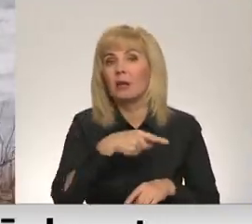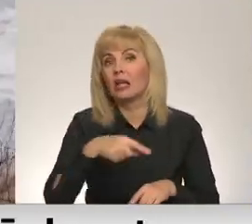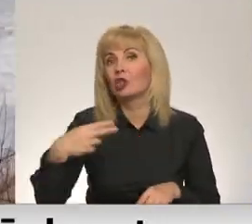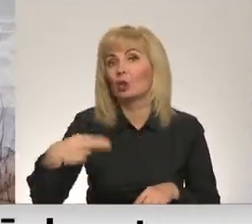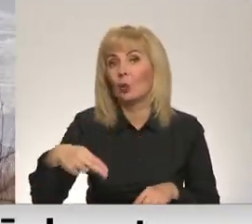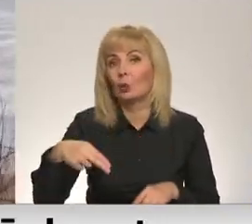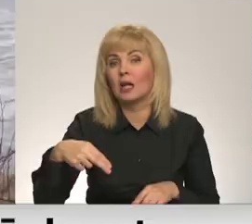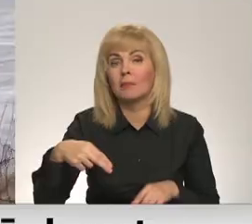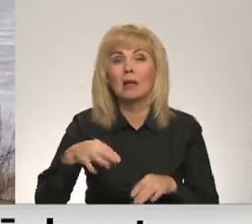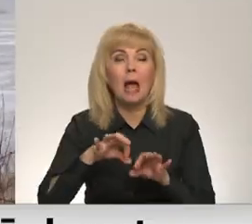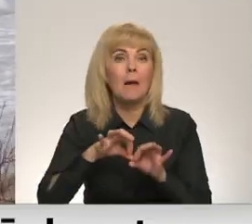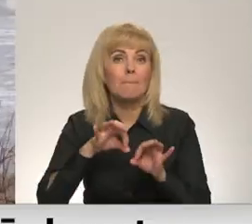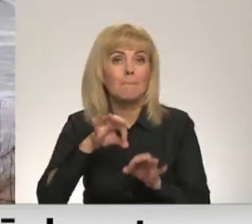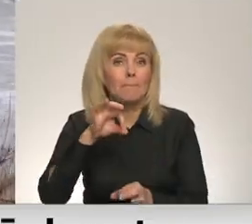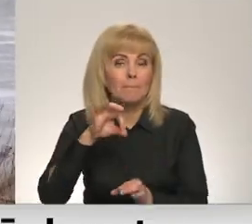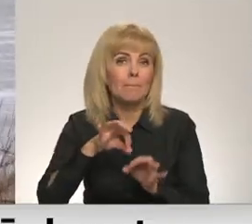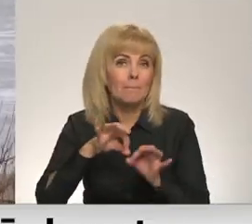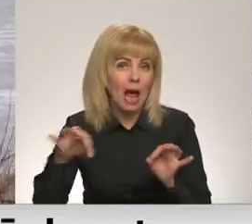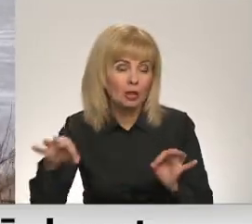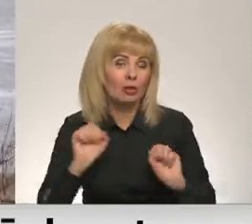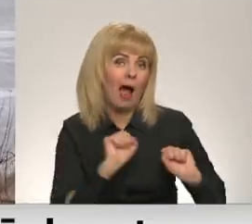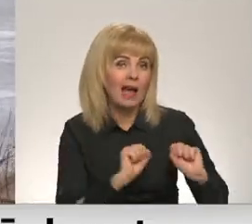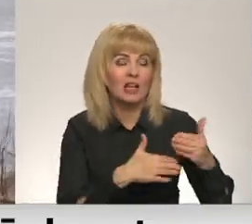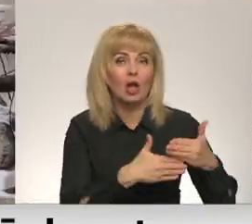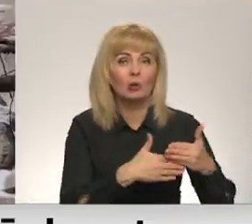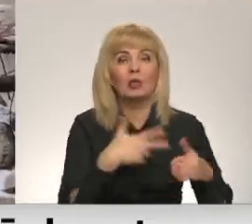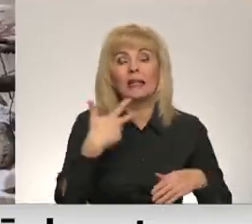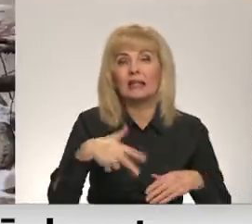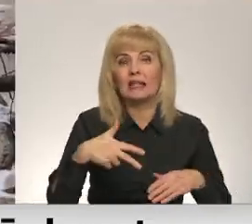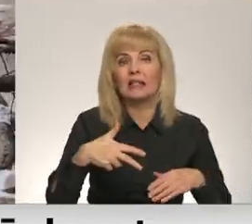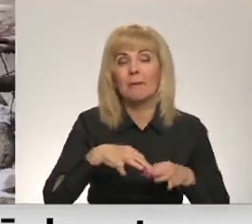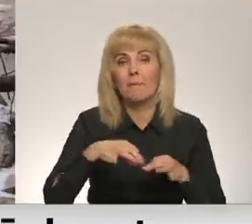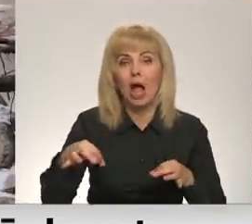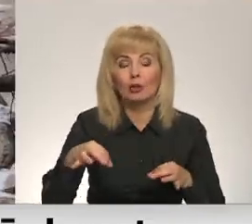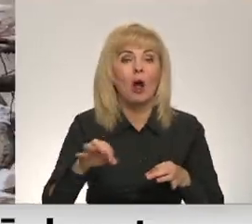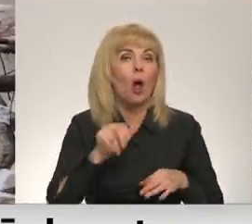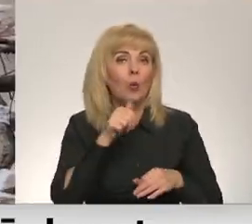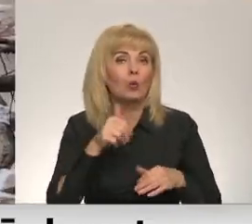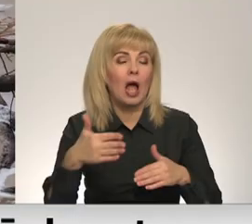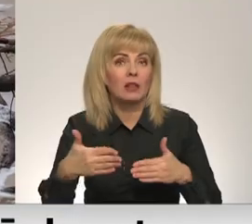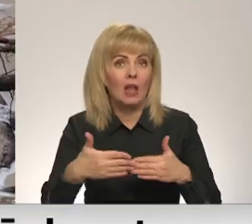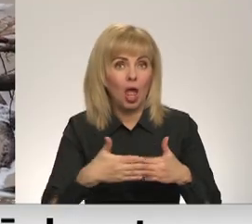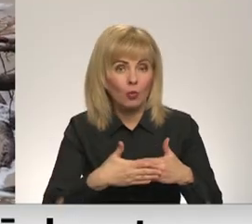20 metrus. Tieši tāpēc aizsargjosli ir 300 metri, lai ar laiku ūdenī nenonāktu arī